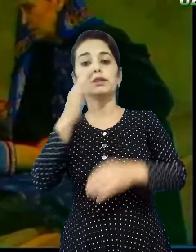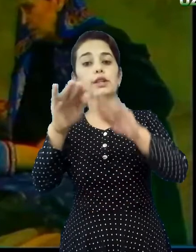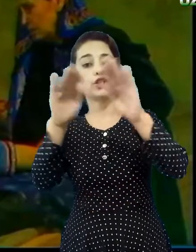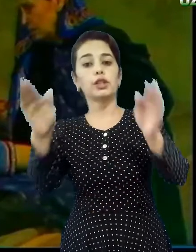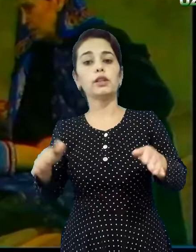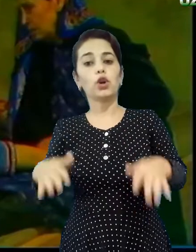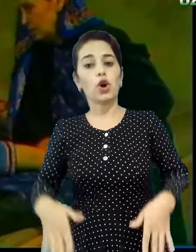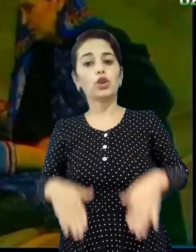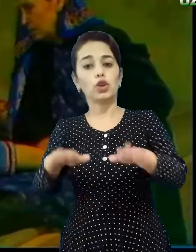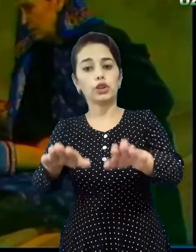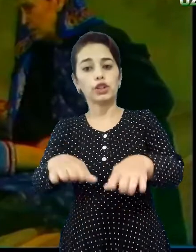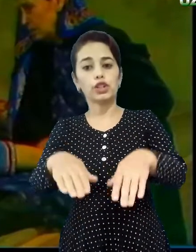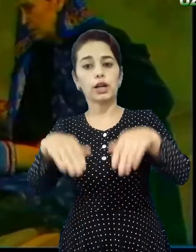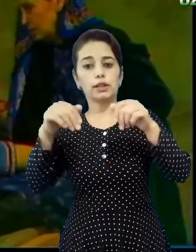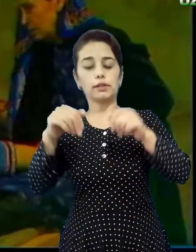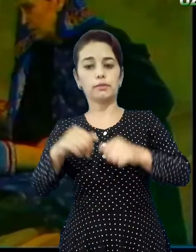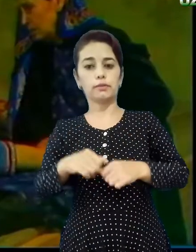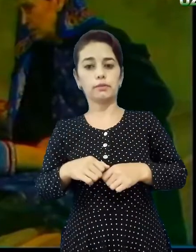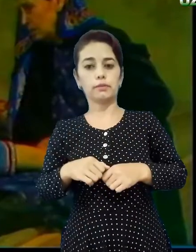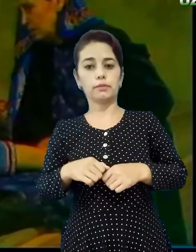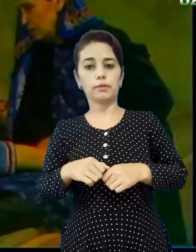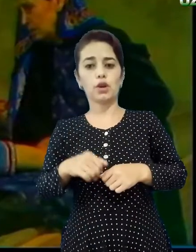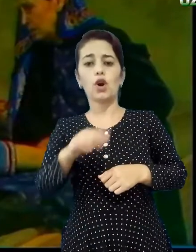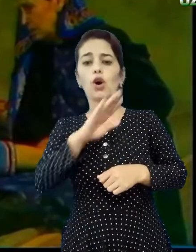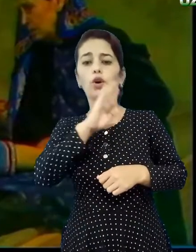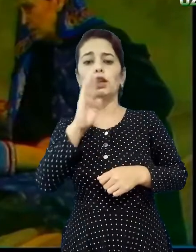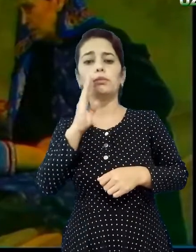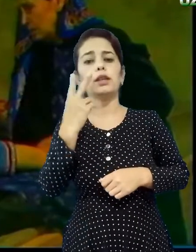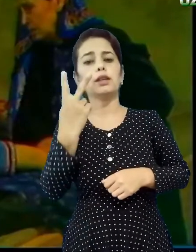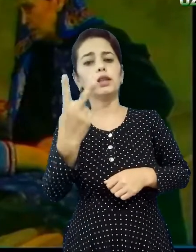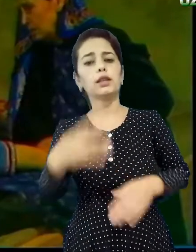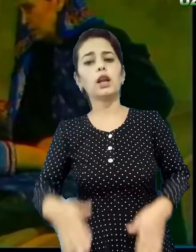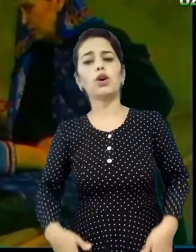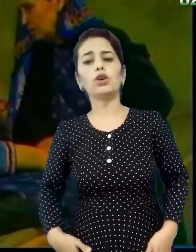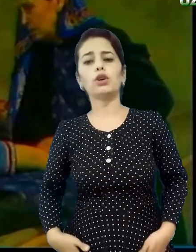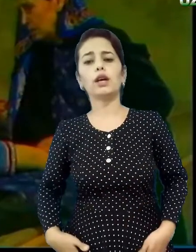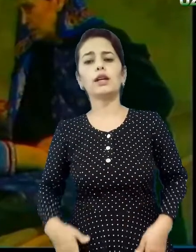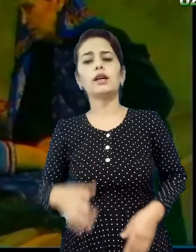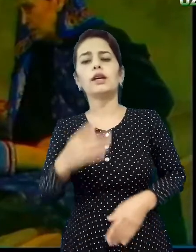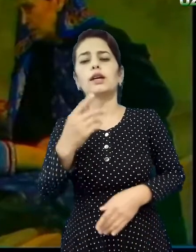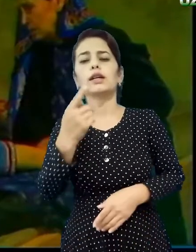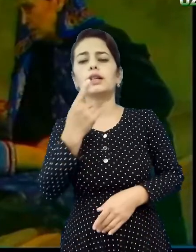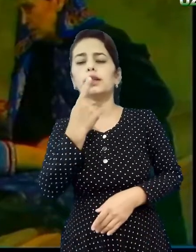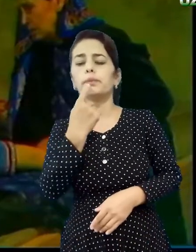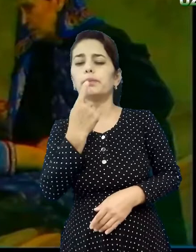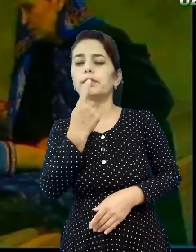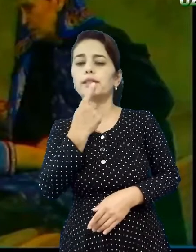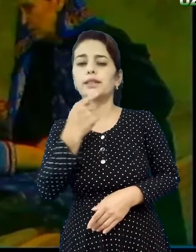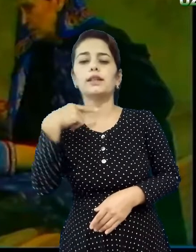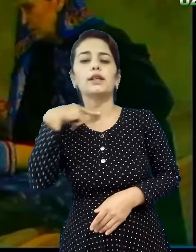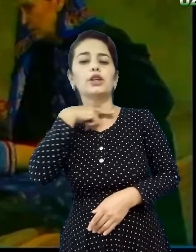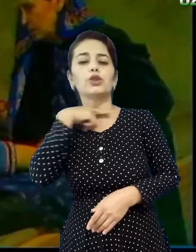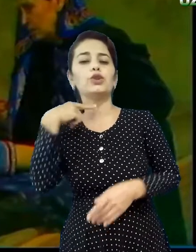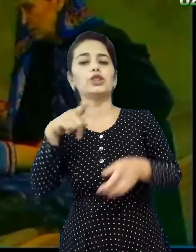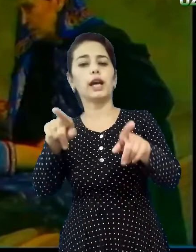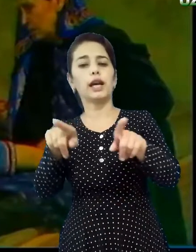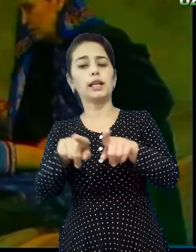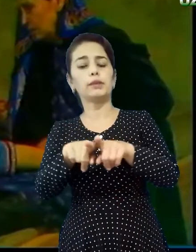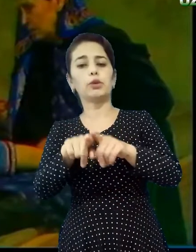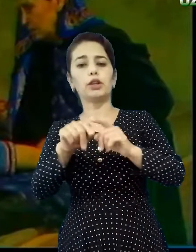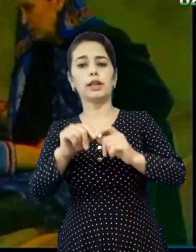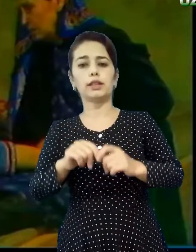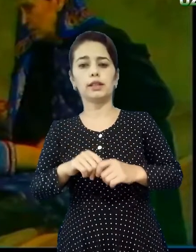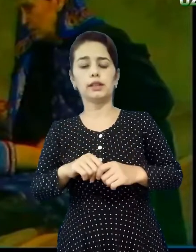Oyim tanchadan oyog'ini chiqardi. Onamning ikkala oyoqlari qip-qizil